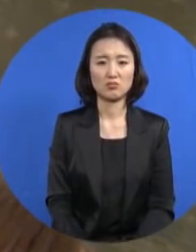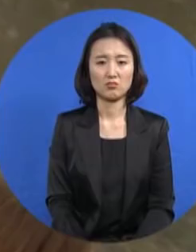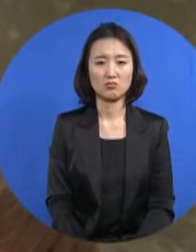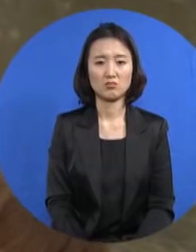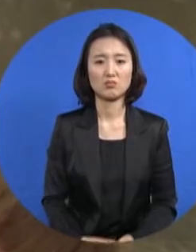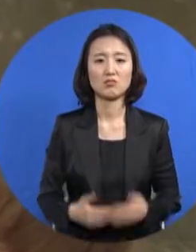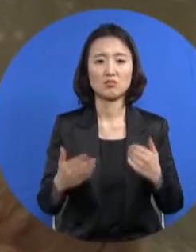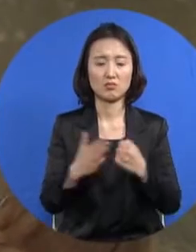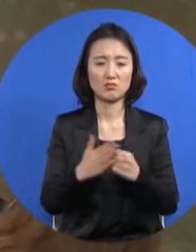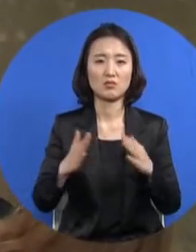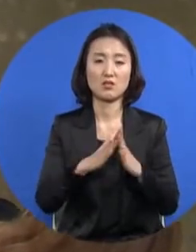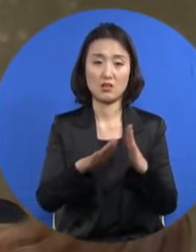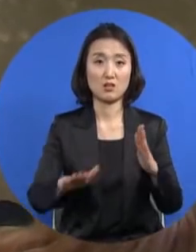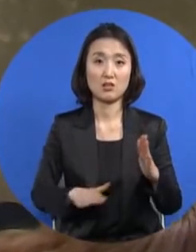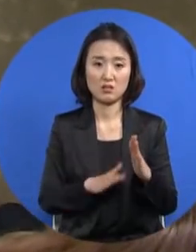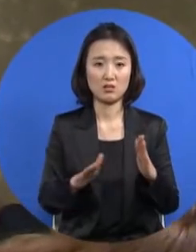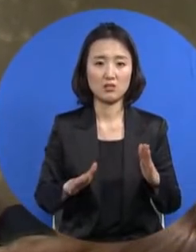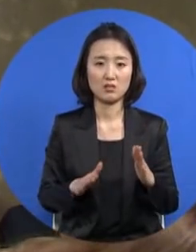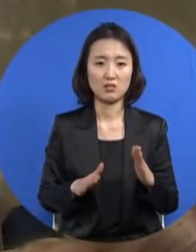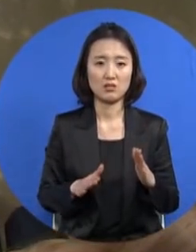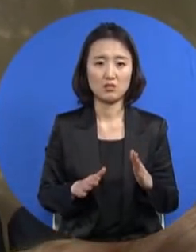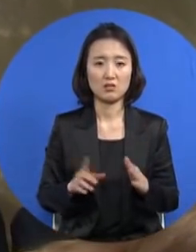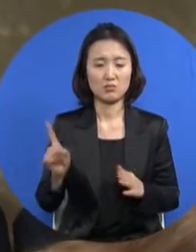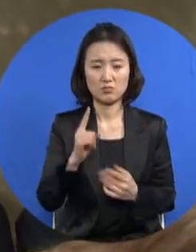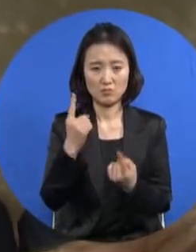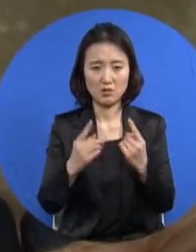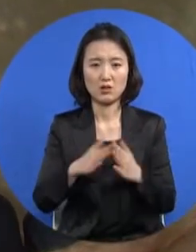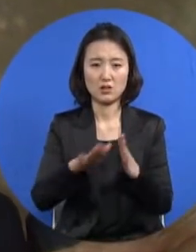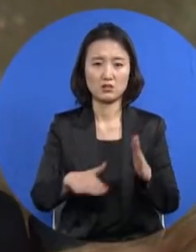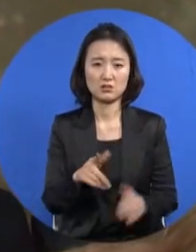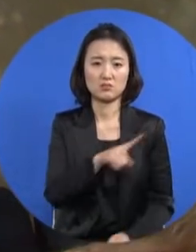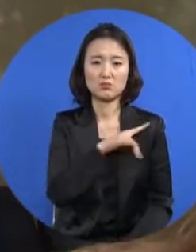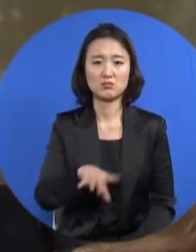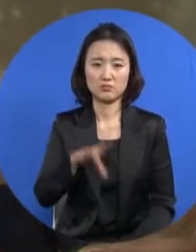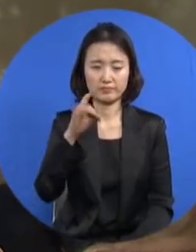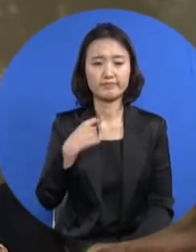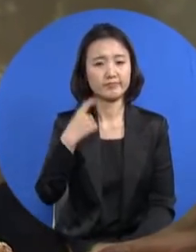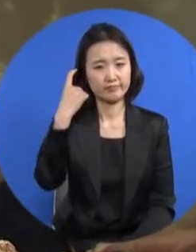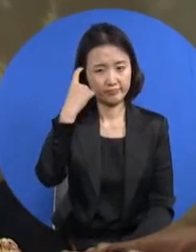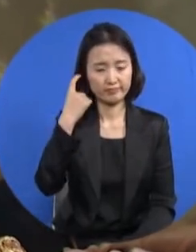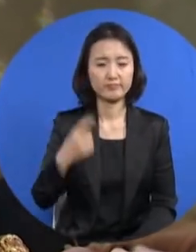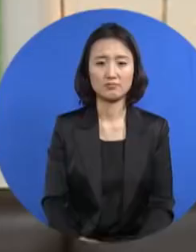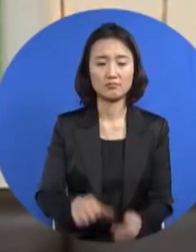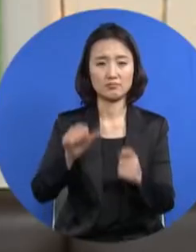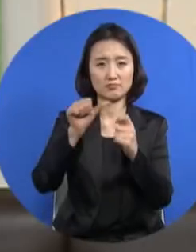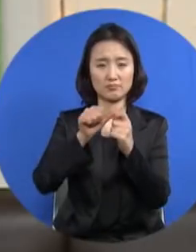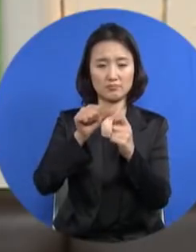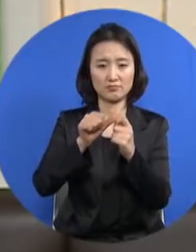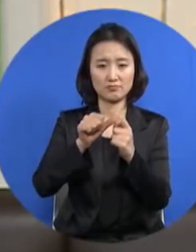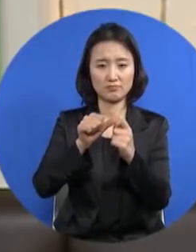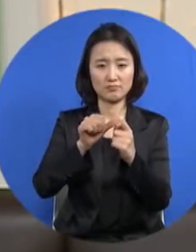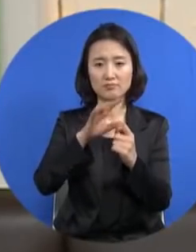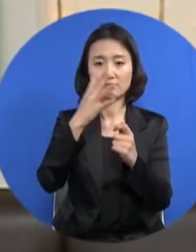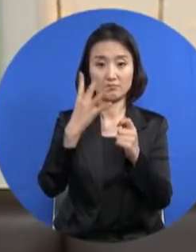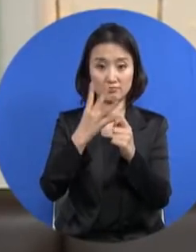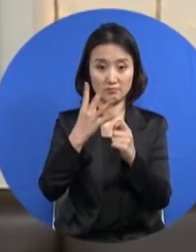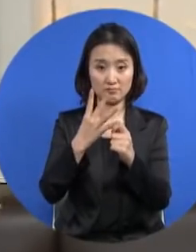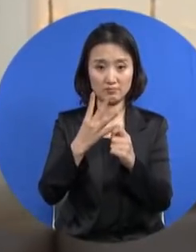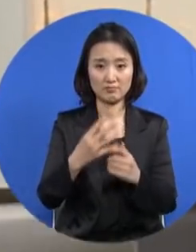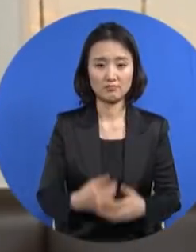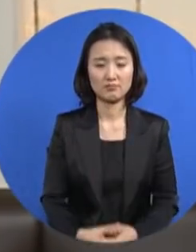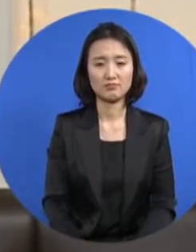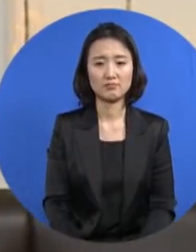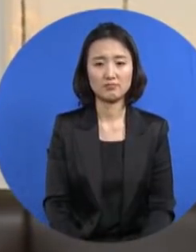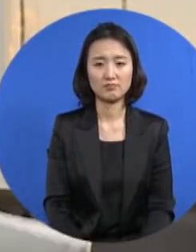가정은 정말 뭐보다 가정이 먼저라고 생각을 합니다. 네 번째, 그리고